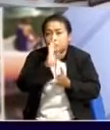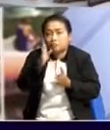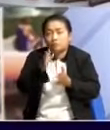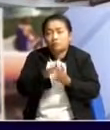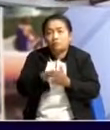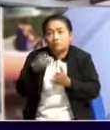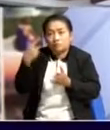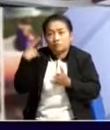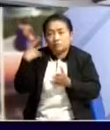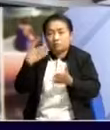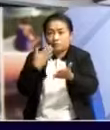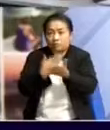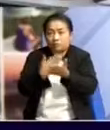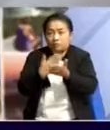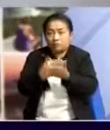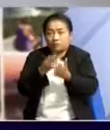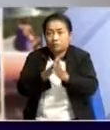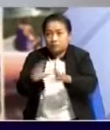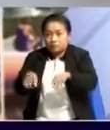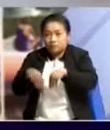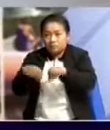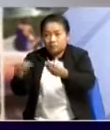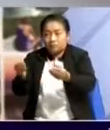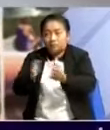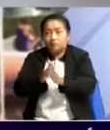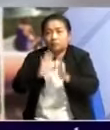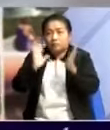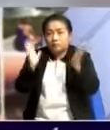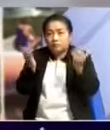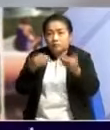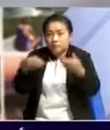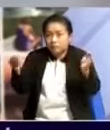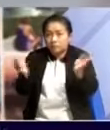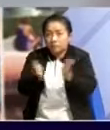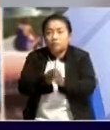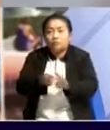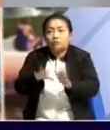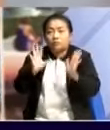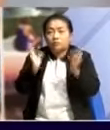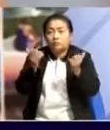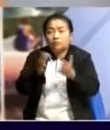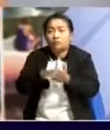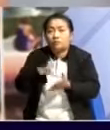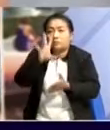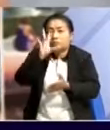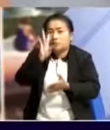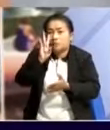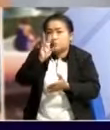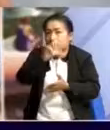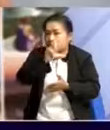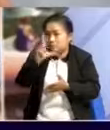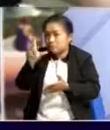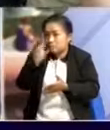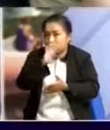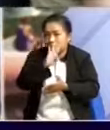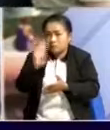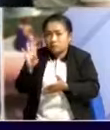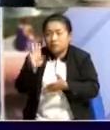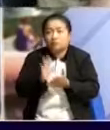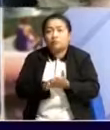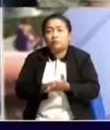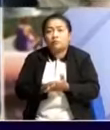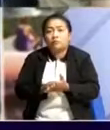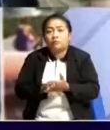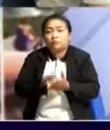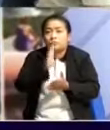ขาก็มียอดเงินที่ต้องคืนให้กับสมาชิกจำนวนทั้งหมดเนี่ยรวบรวมแล้ว7ล้านบาทเท ้ าแชร ์ ก็เท้าแชร์แจ้งกลับมาเลยว่าส